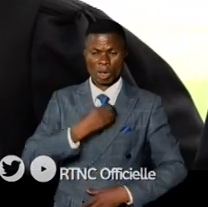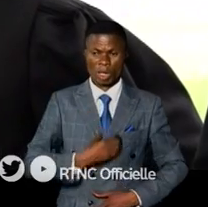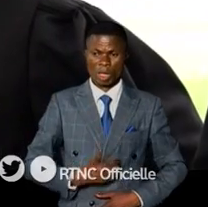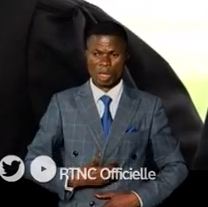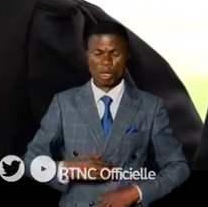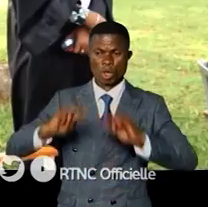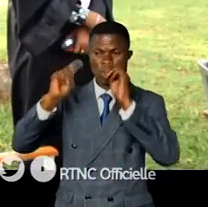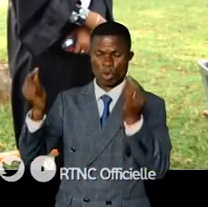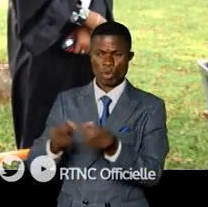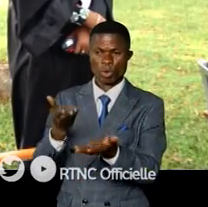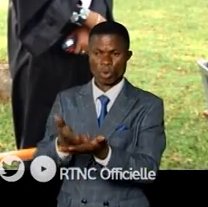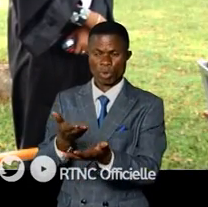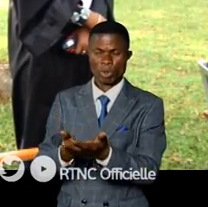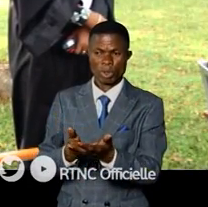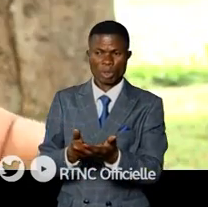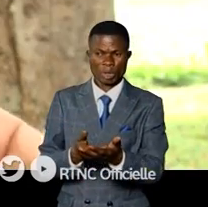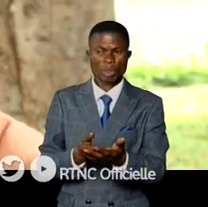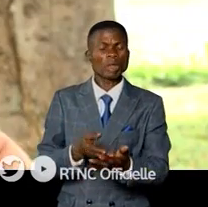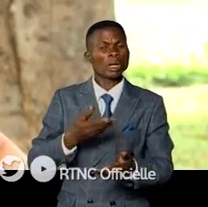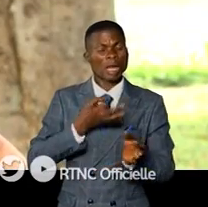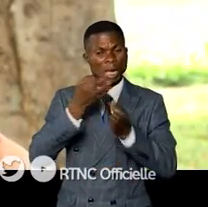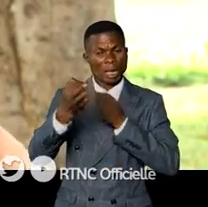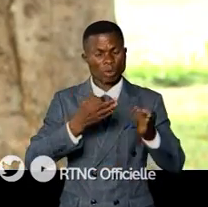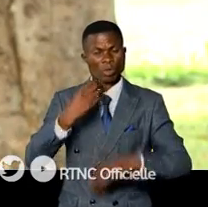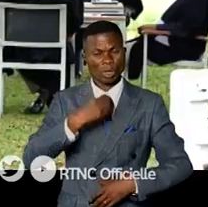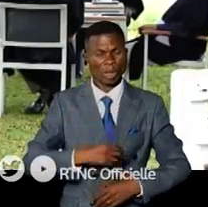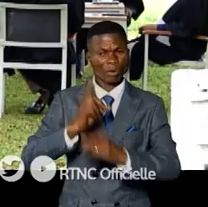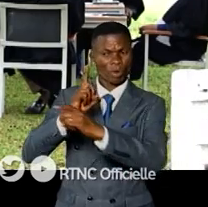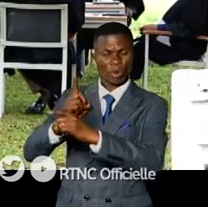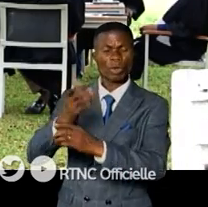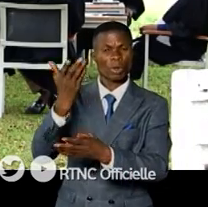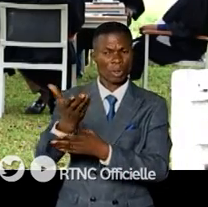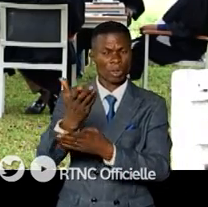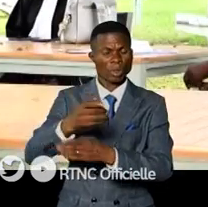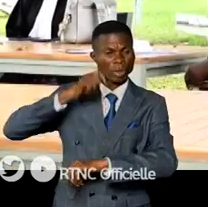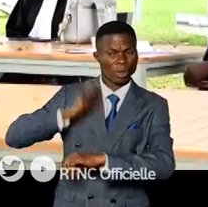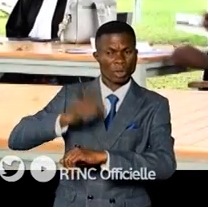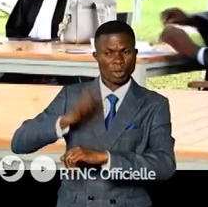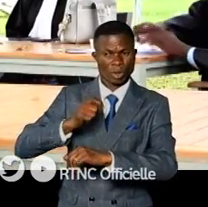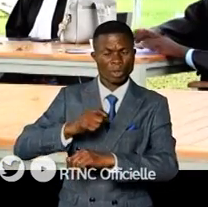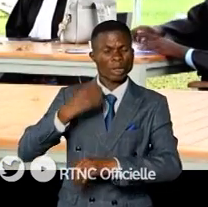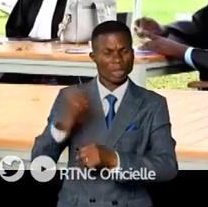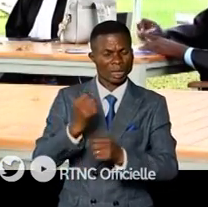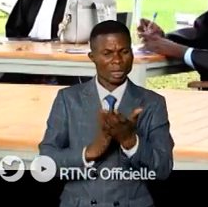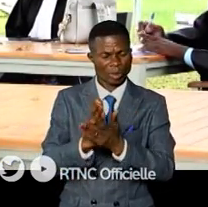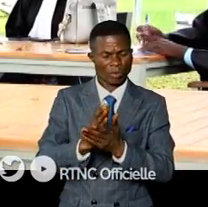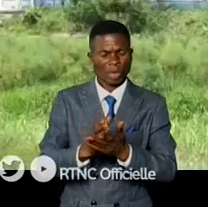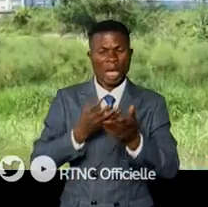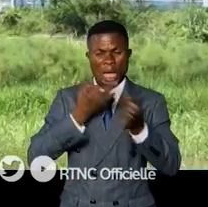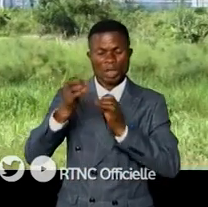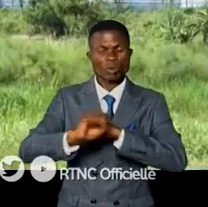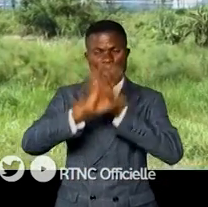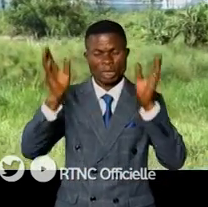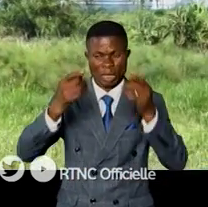partie demanderesse démentent les allégations des avocats de la défense et demandent que la justice rende son verdict en toute légalité.